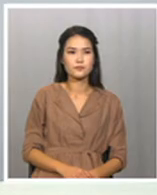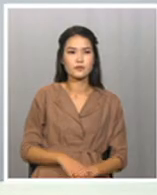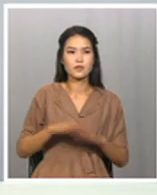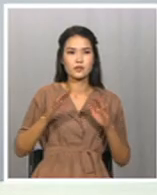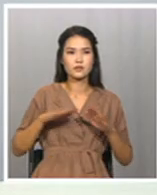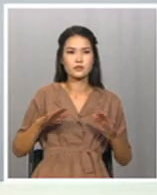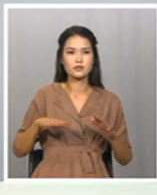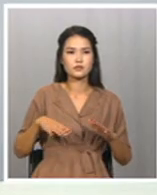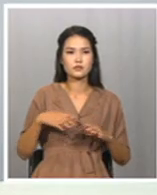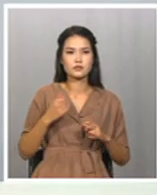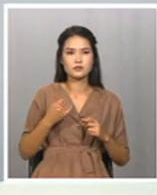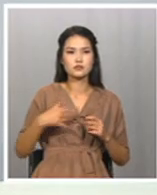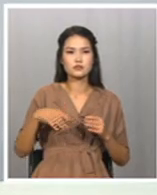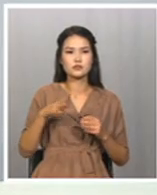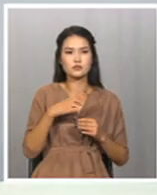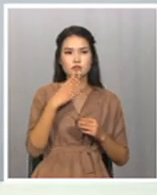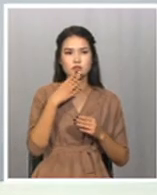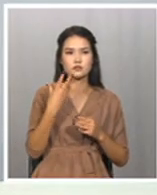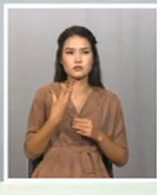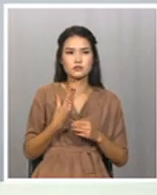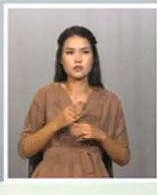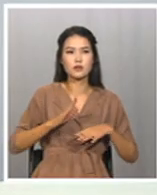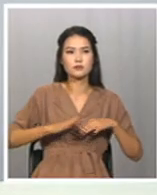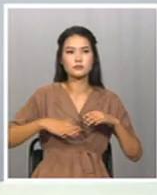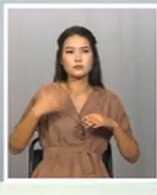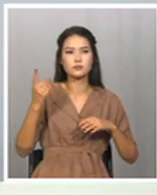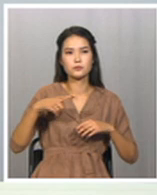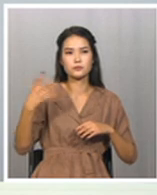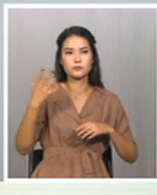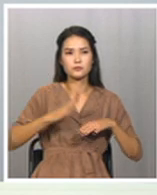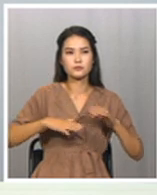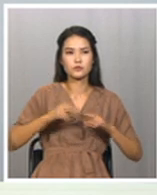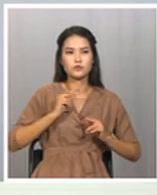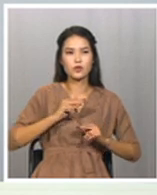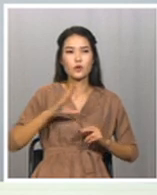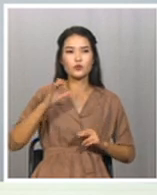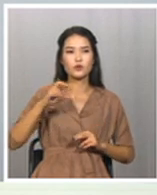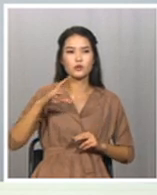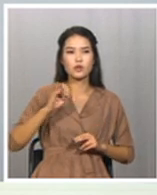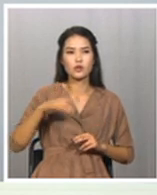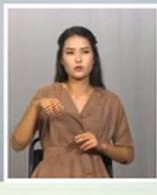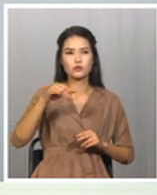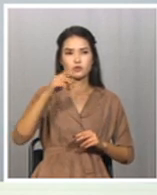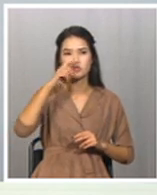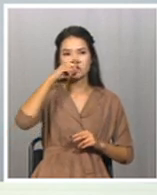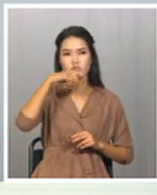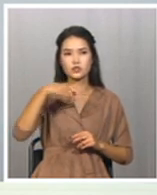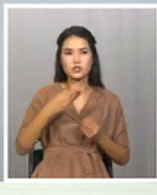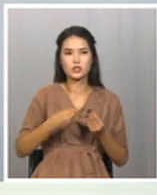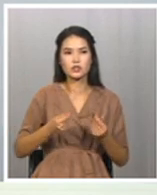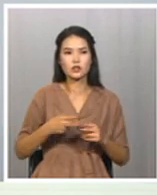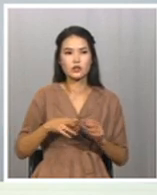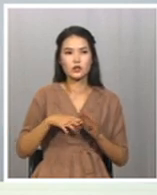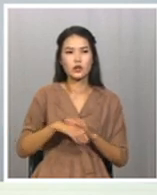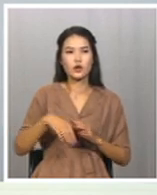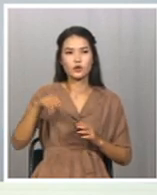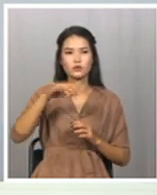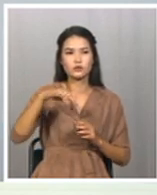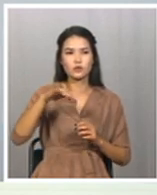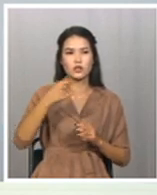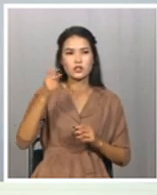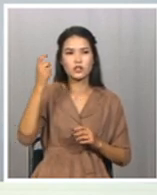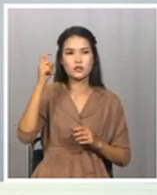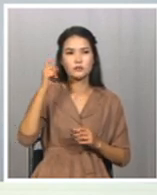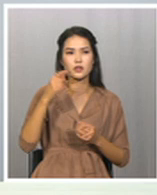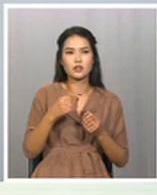Оқушылар, енді нөмірі 5-ші практикалық жұмыс сұйылтылған күкірт қышқылы ерітіндісі және олардың тұздарының